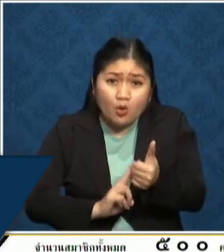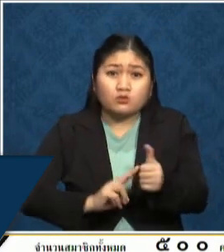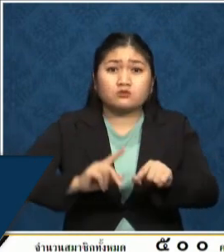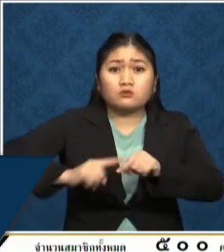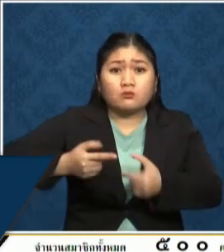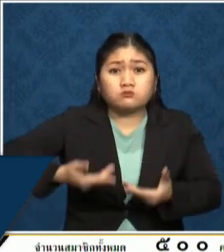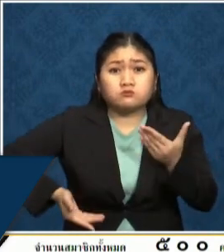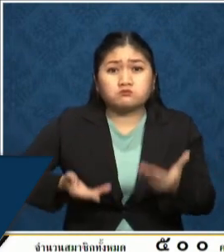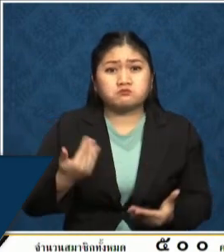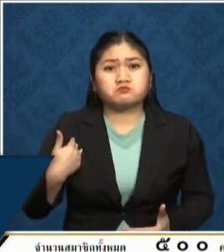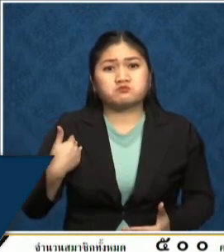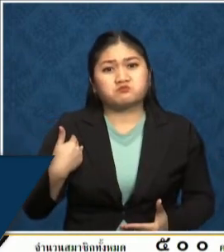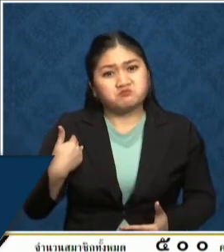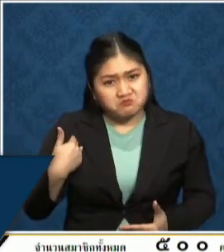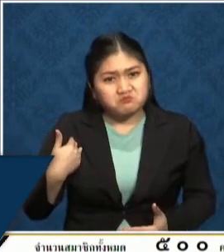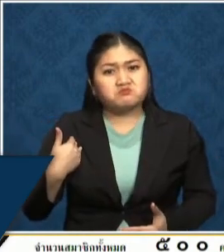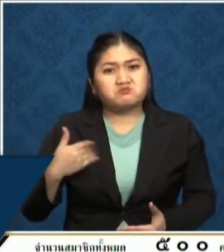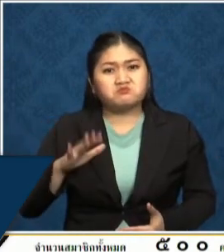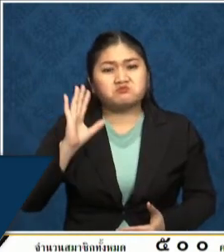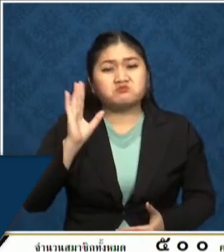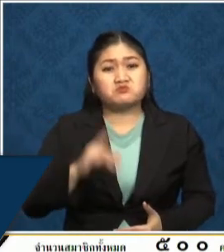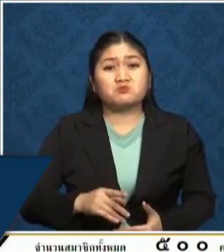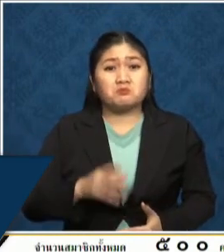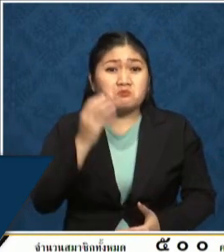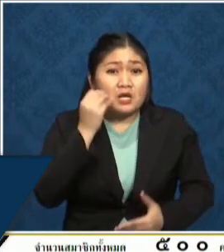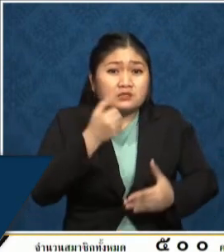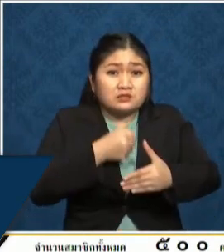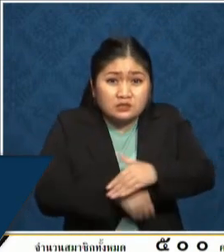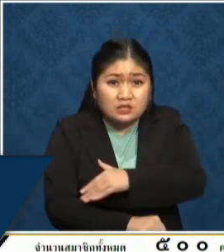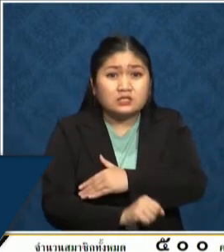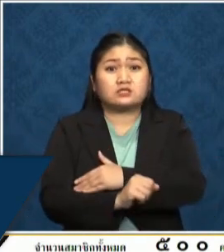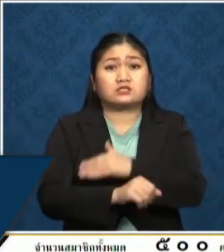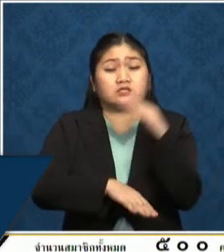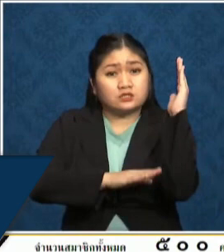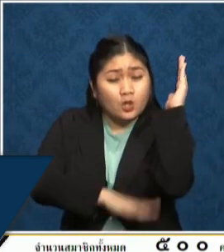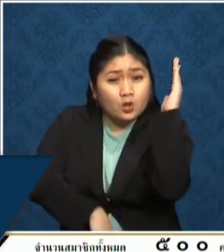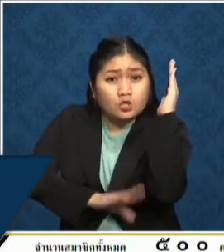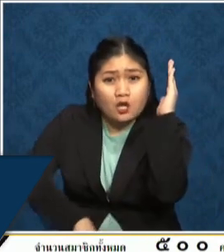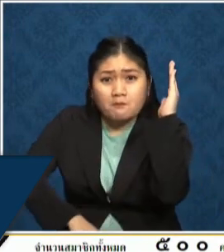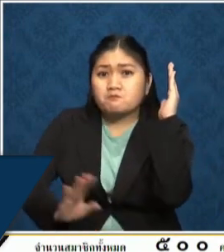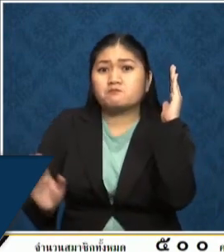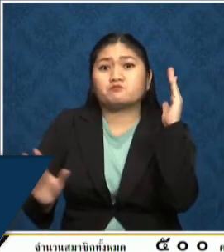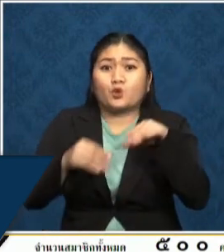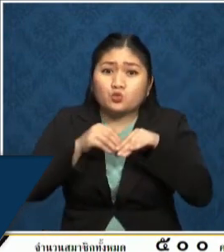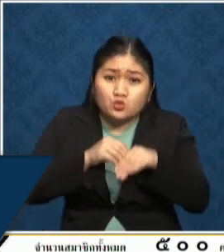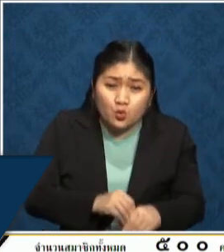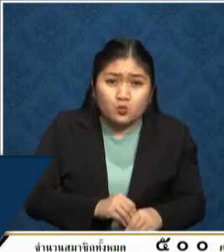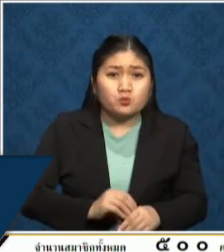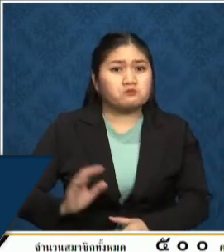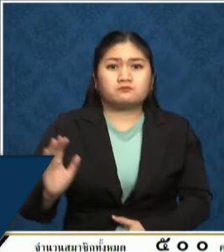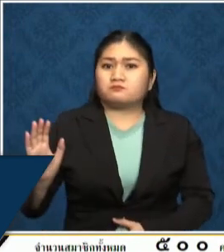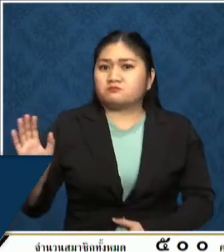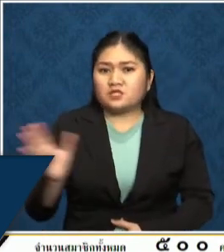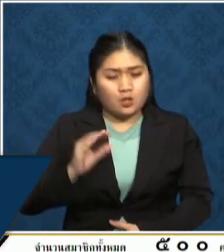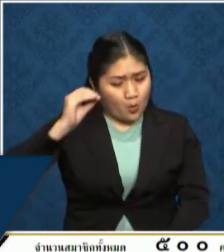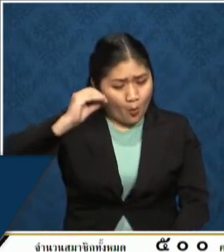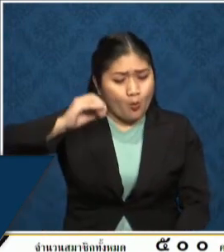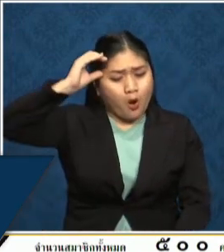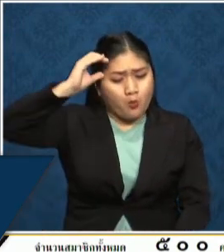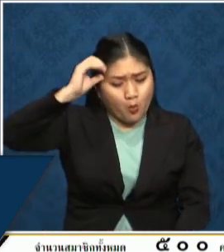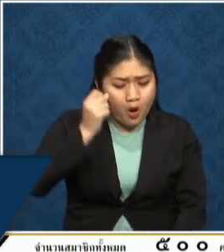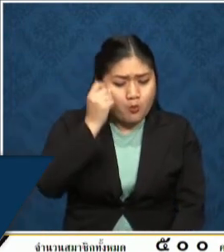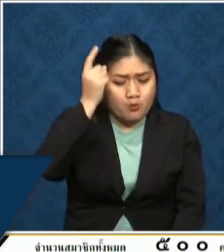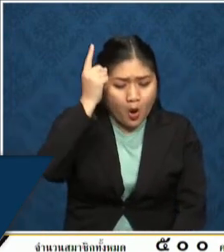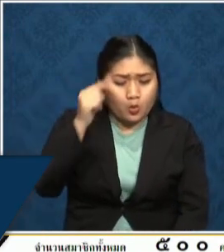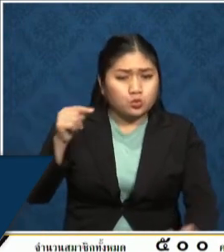หลายท่านก็มีใช่คนที่เกิดในพื้นที่ อยู่ในพื้นที่หรอมความรู้ ความ